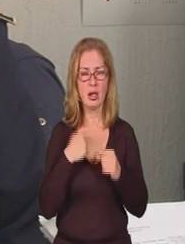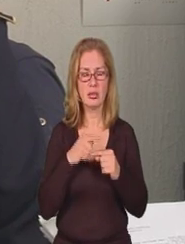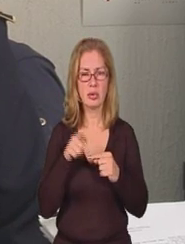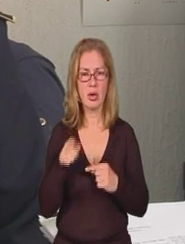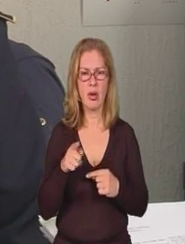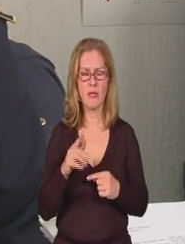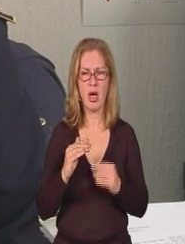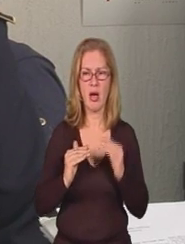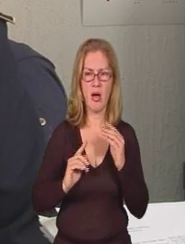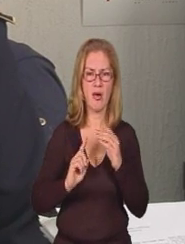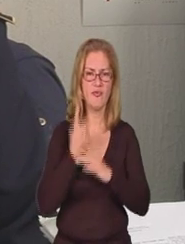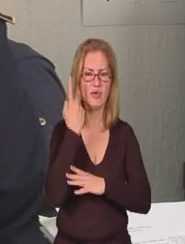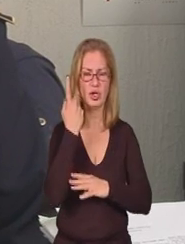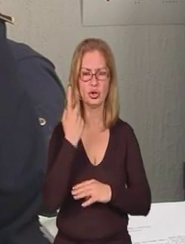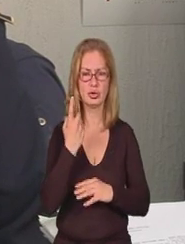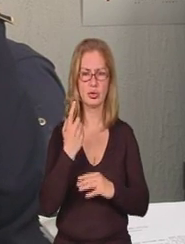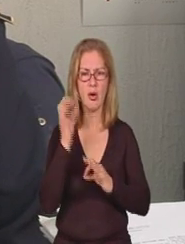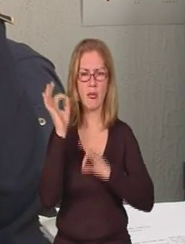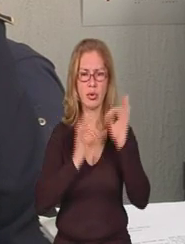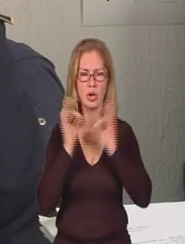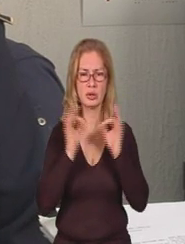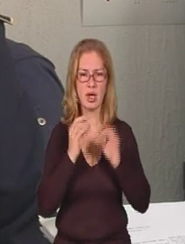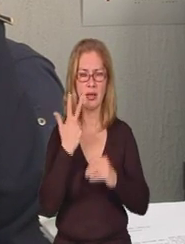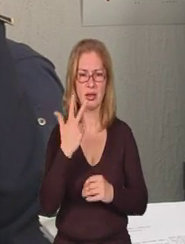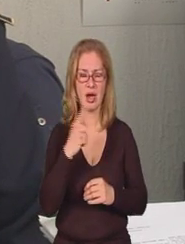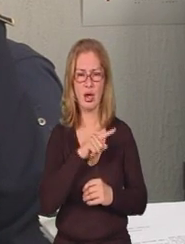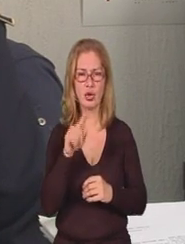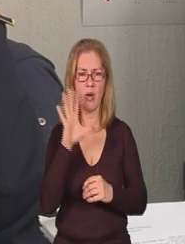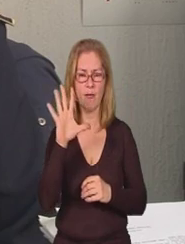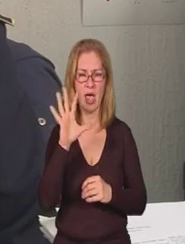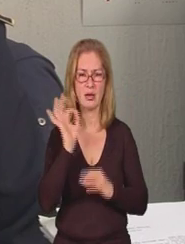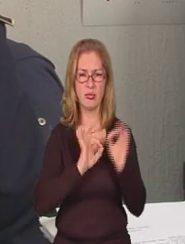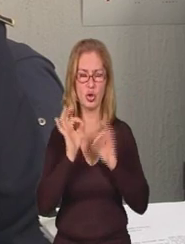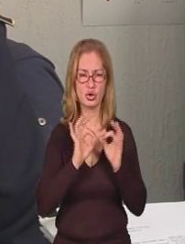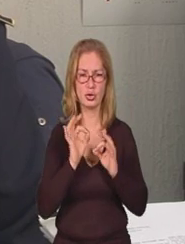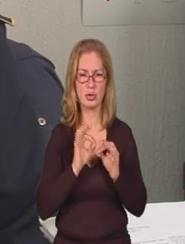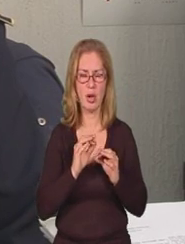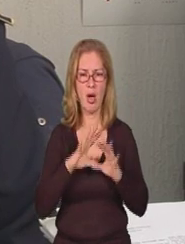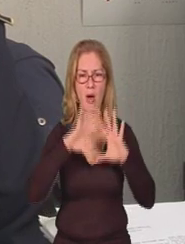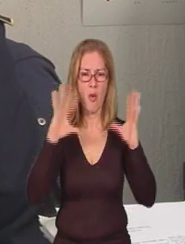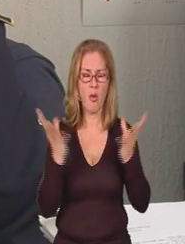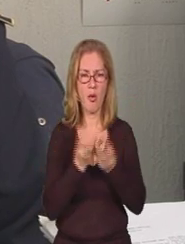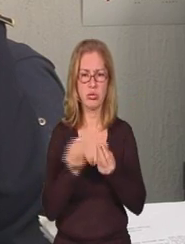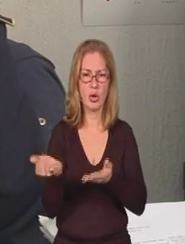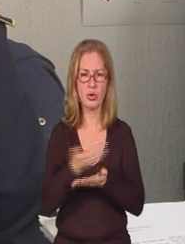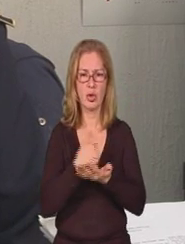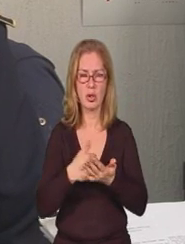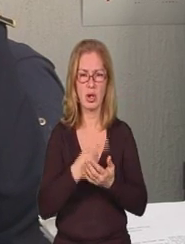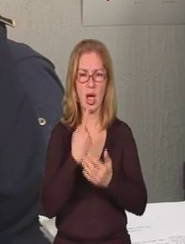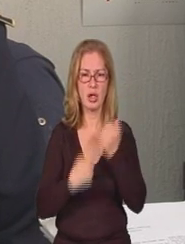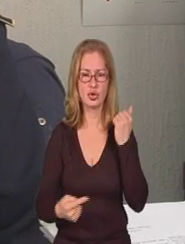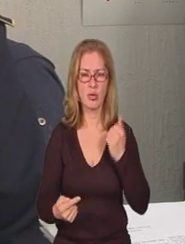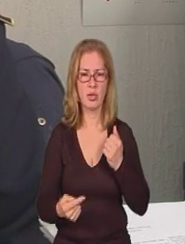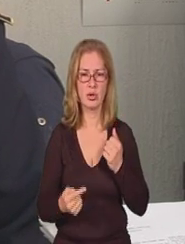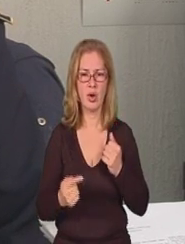mnogo mi visok procenat, skoro do 3-5% bruto nacionalnog dohotka